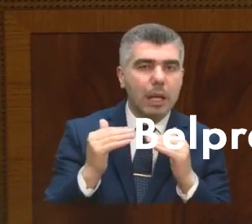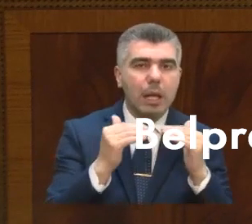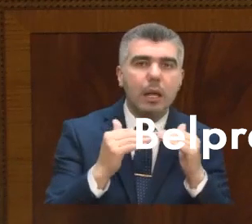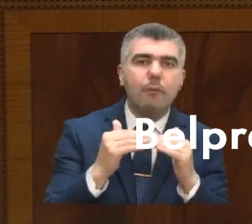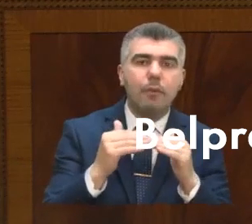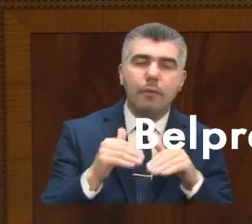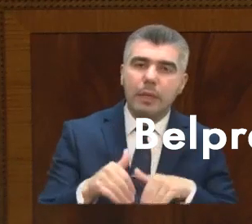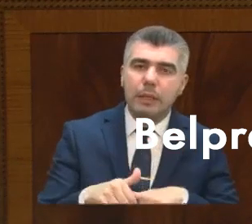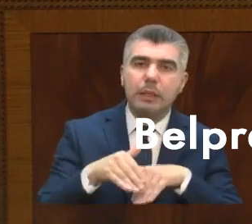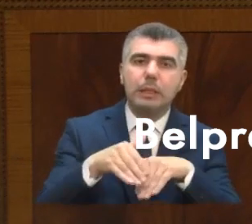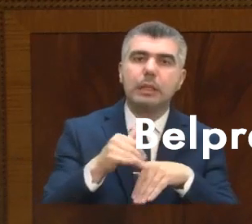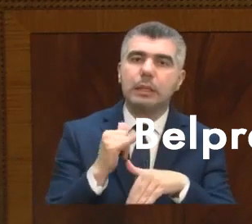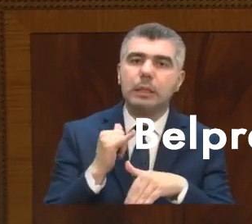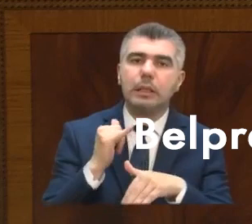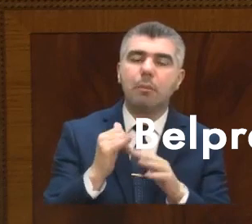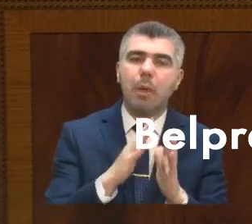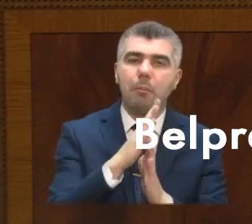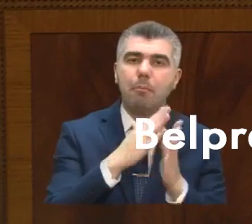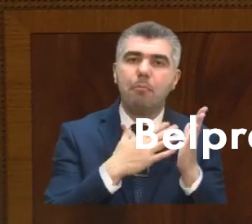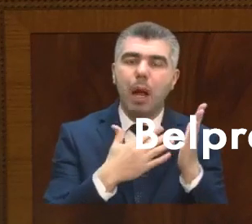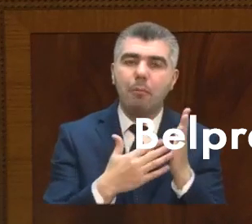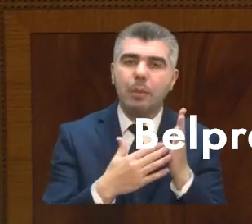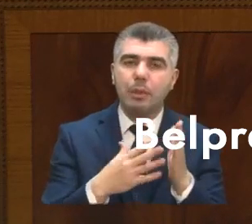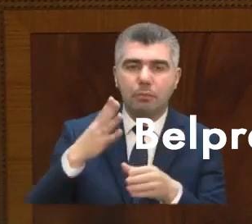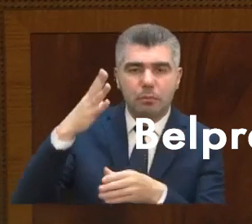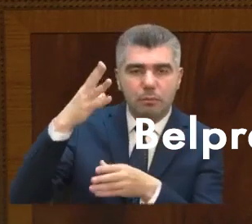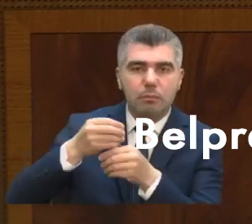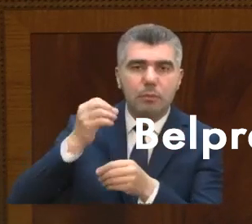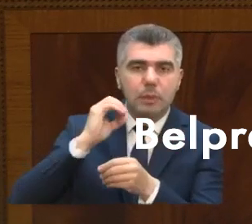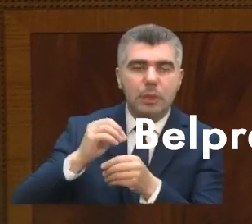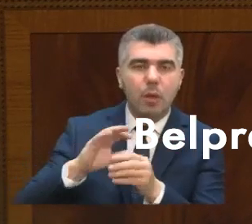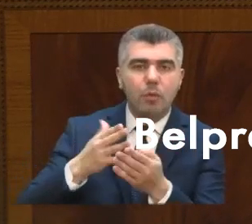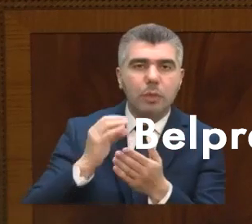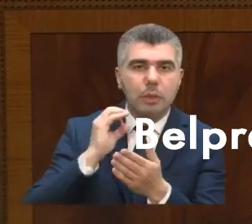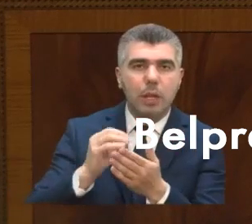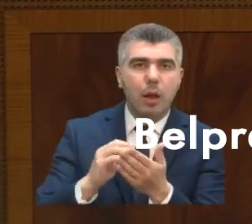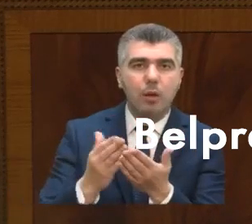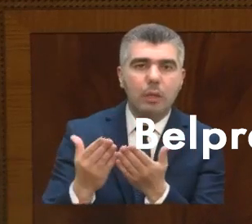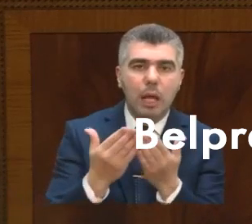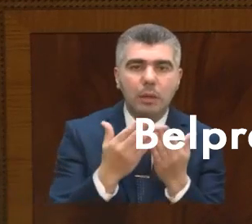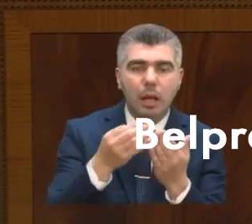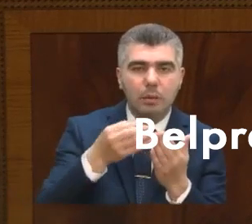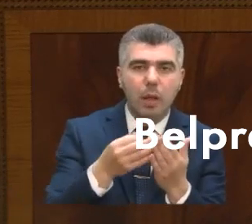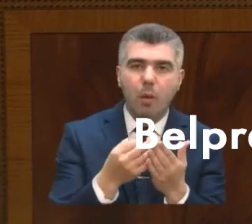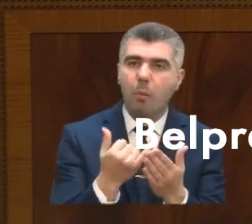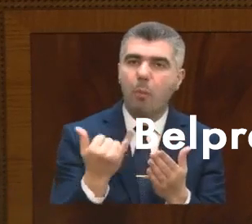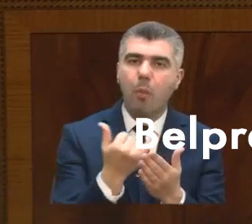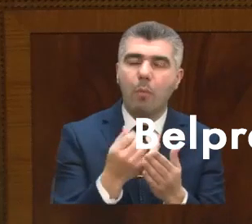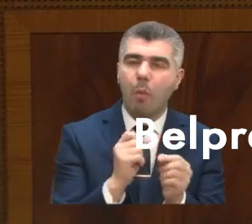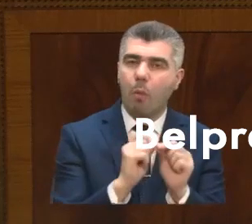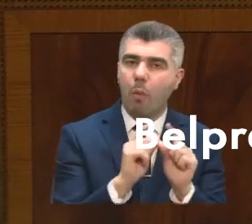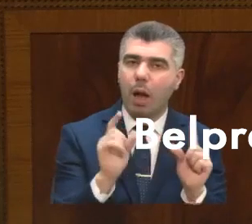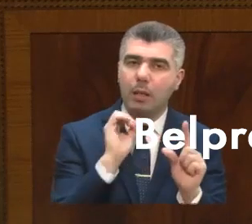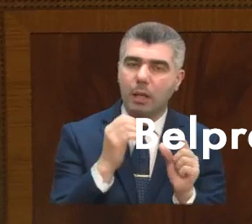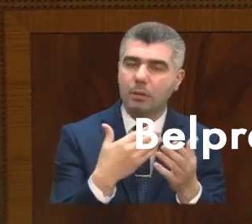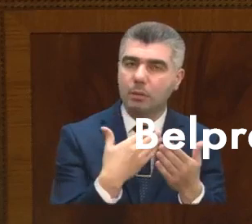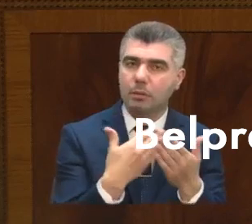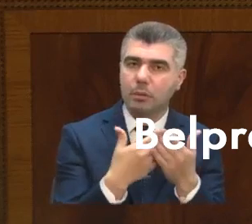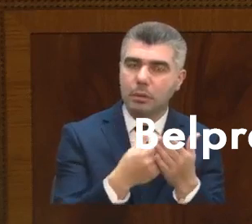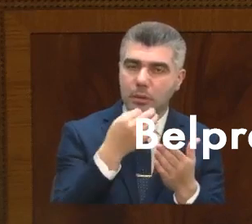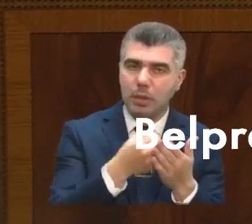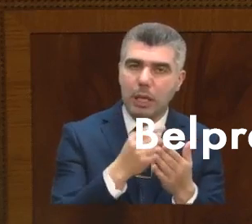مستمر لاستكمال البرامج الدراسية في ظروف بيداغوجية سليمة ومناسبة